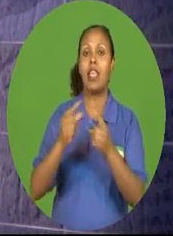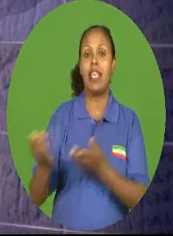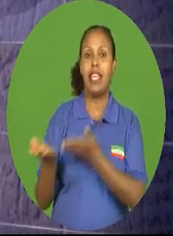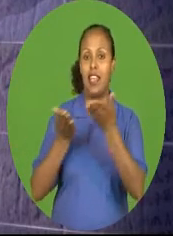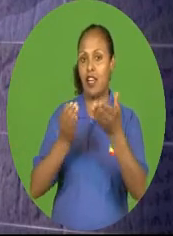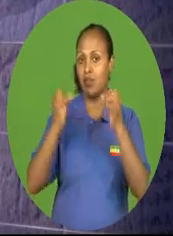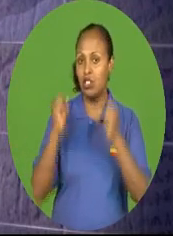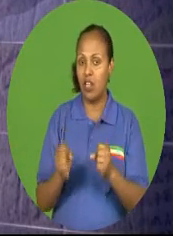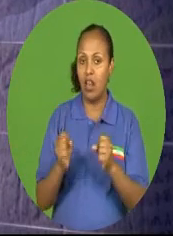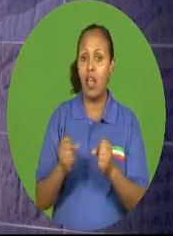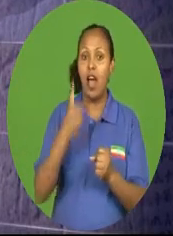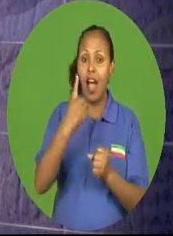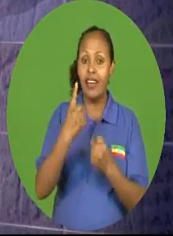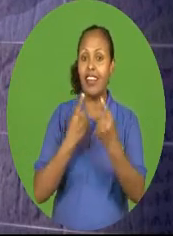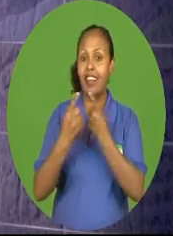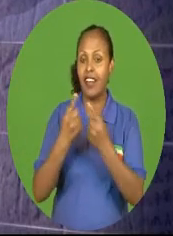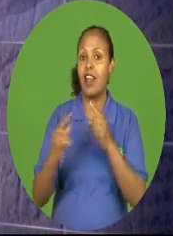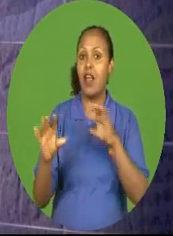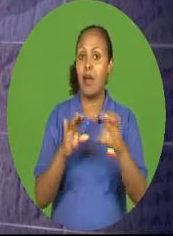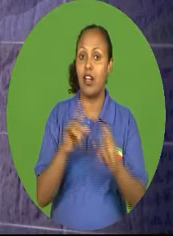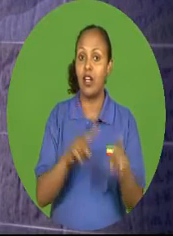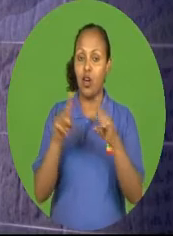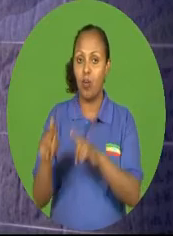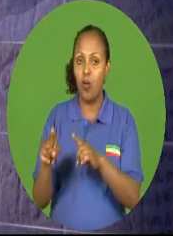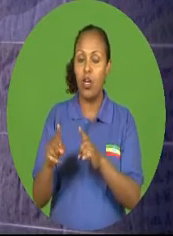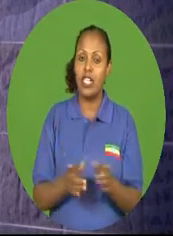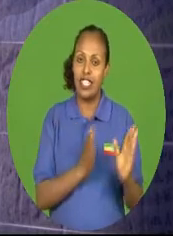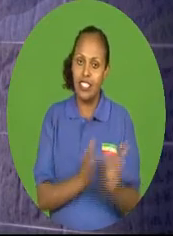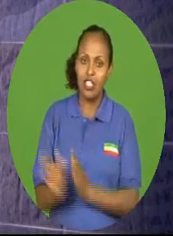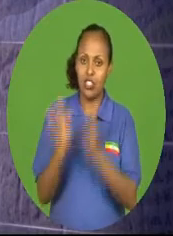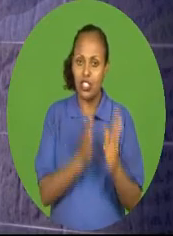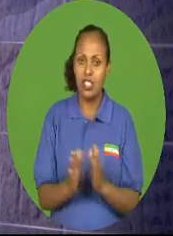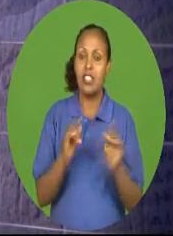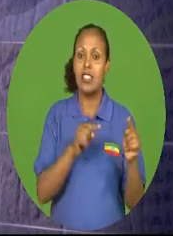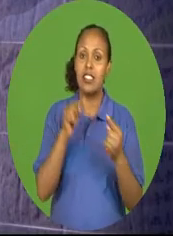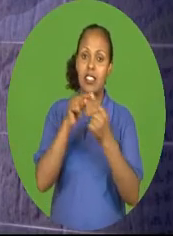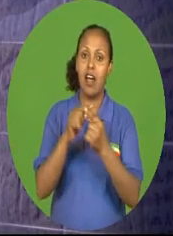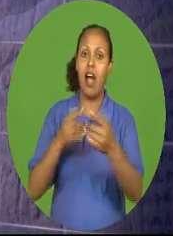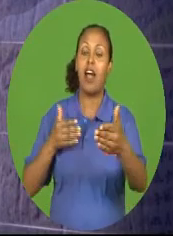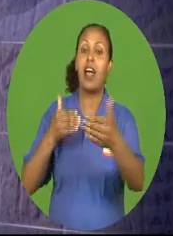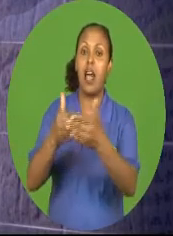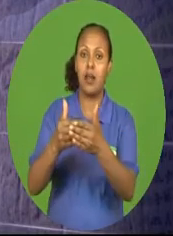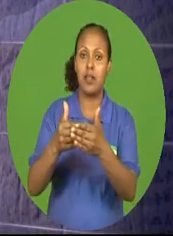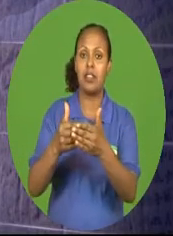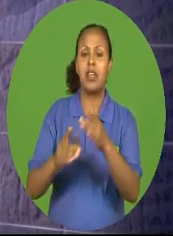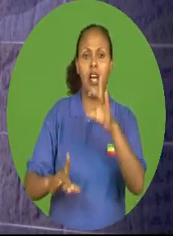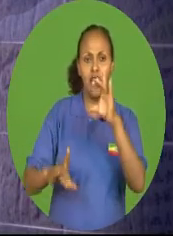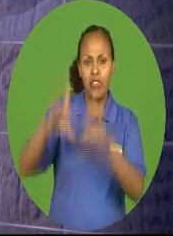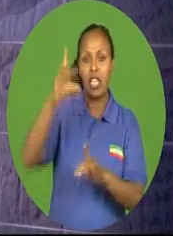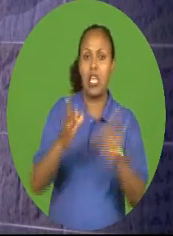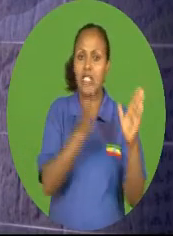በቃል ሊቀርብ ይችላል። አንድን ንግግር ለማድረግ ደግሞ ከዝግጅት አንስቶ እስከ አቀራረብ ሂደት